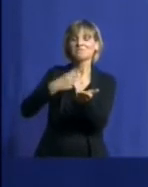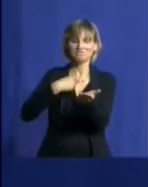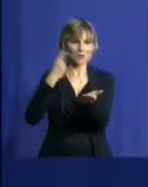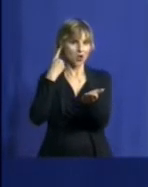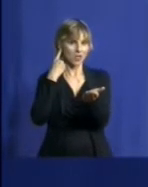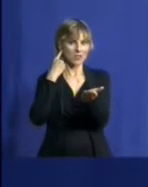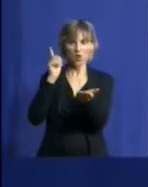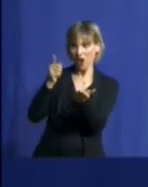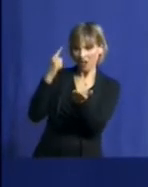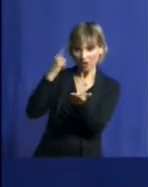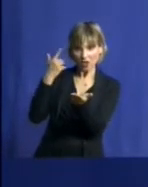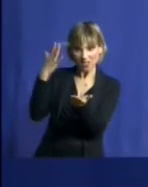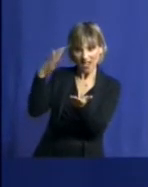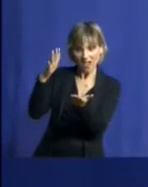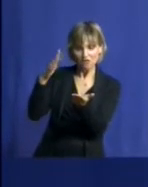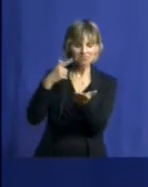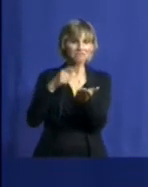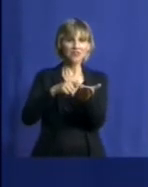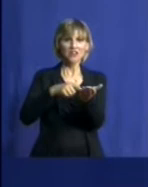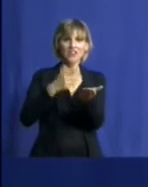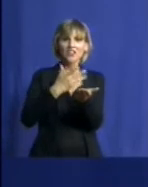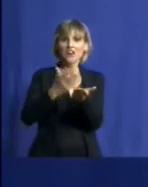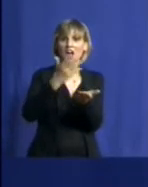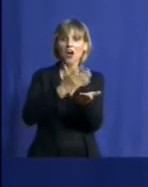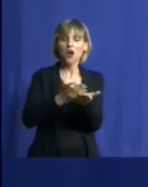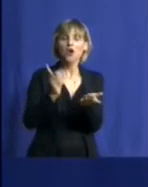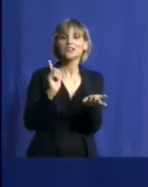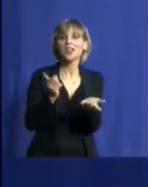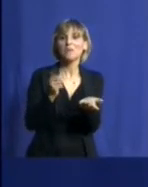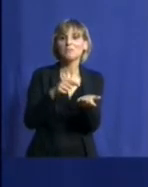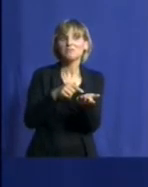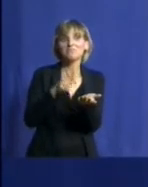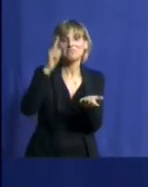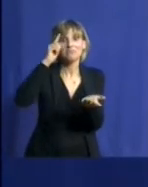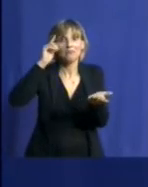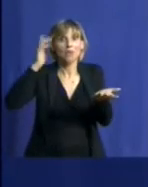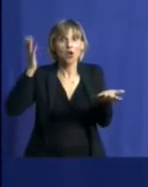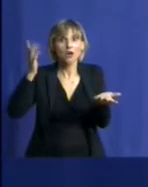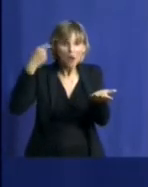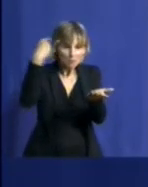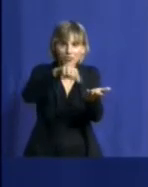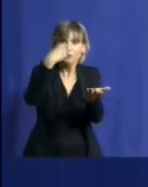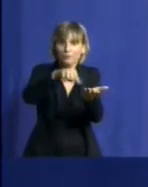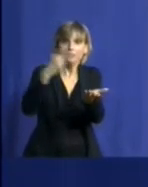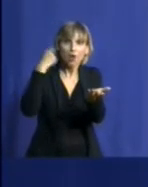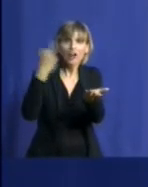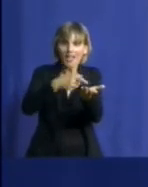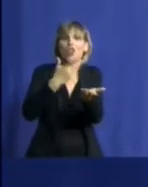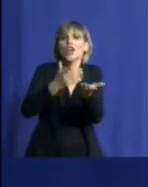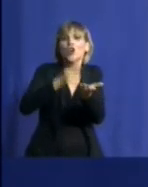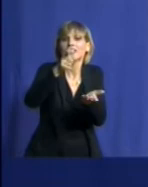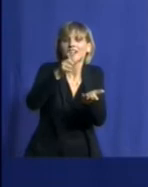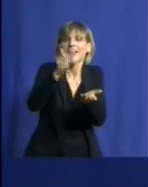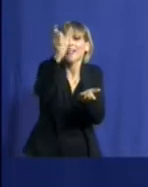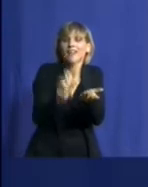L'orecchino? Sai qual è? Ce l'hai. L'orecchino racconterebbe che... Non lo so. L'orecchino... Quell'orecchino. Questo